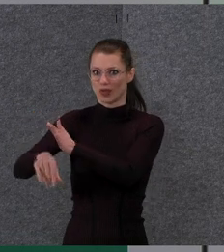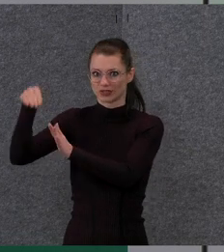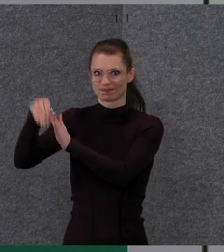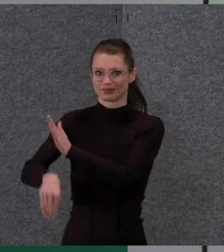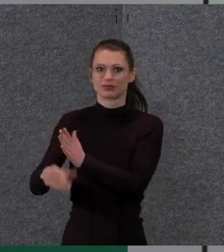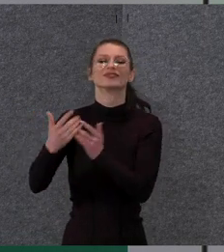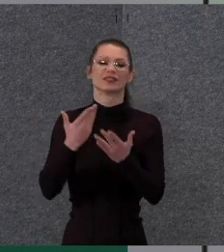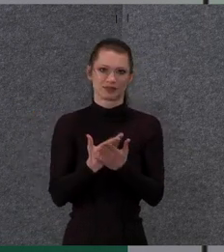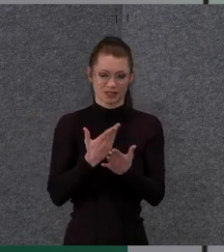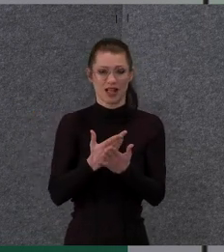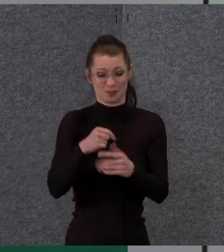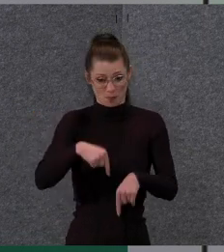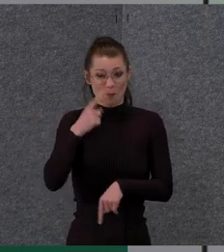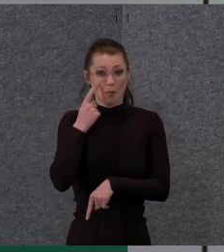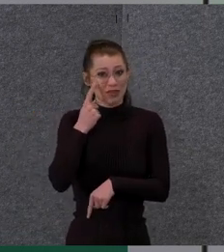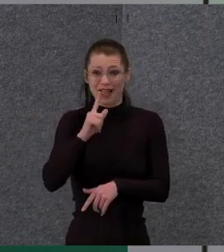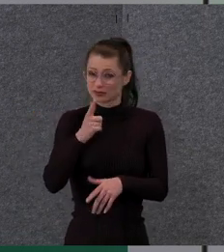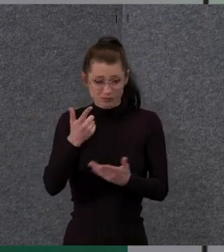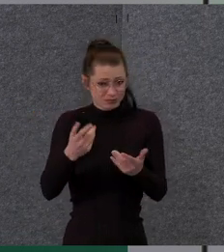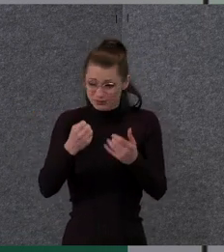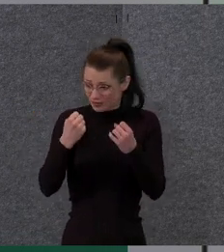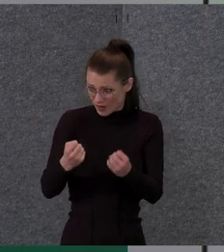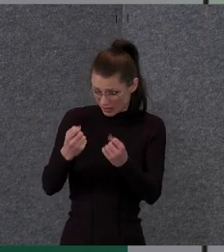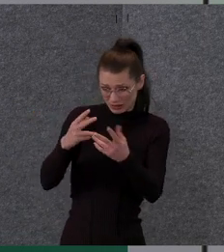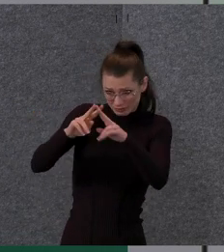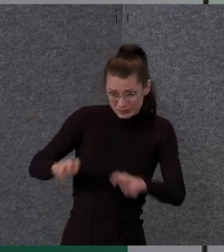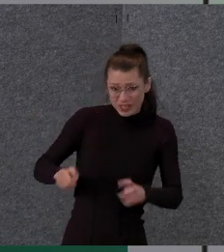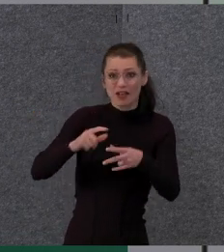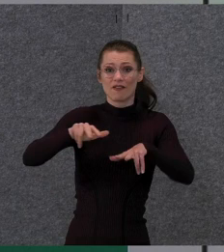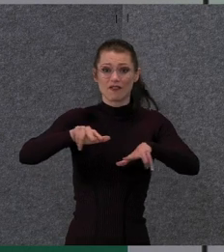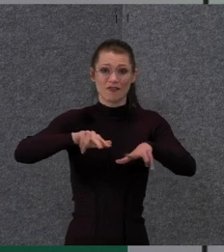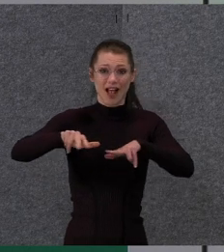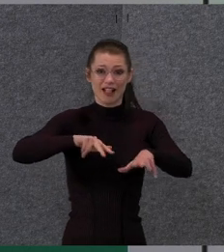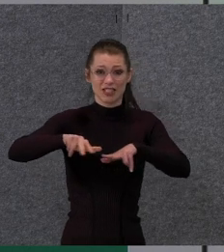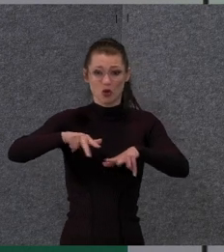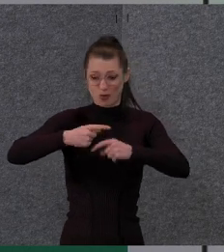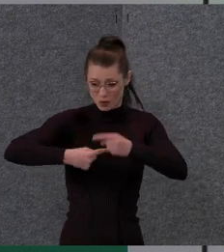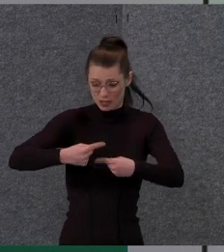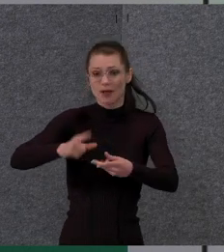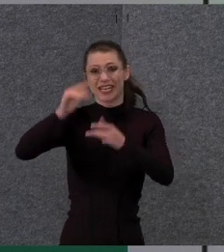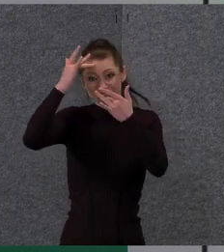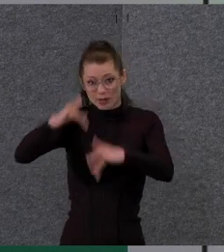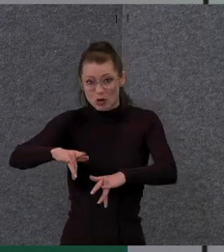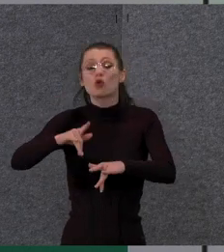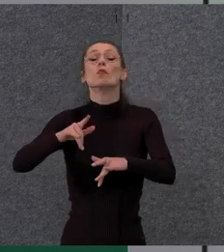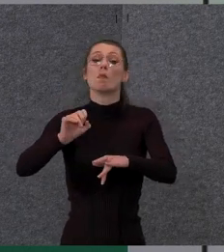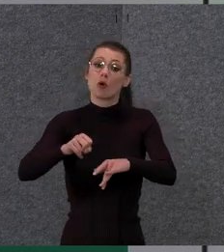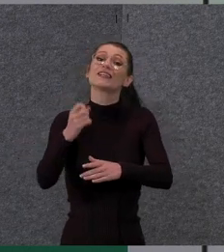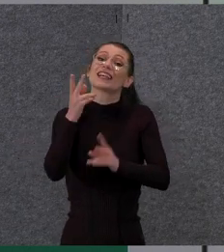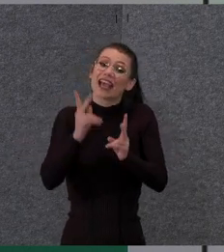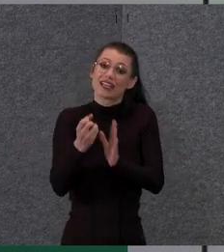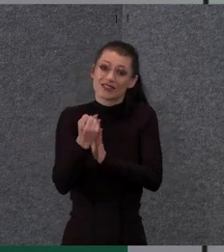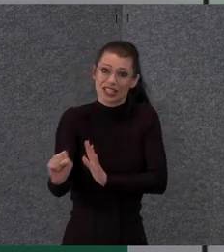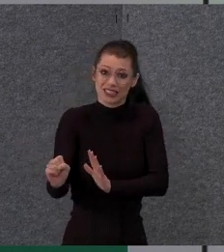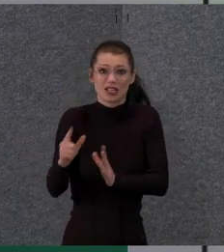und das ist das Krasse, keine Möglichkeit, festzustellen, dass dieser Verwaltungsakt der Genehmigung rechtswidrig war. Und deshalb